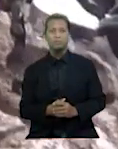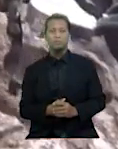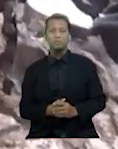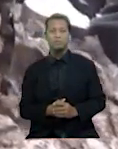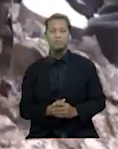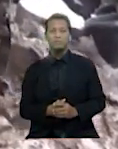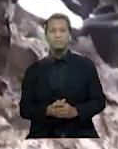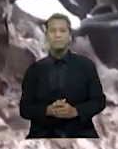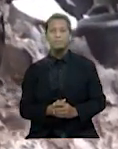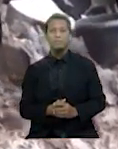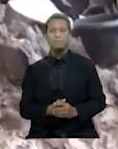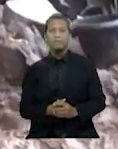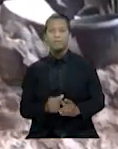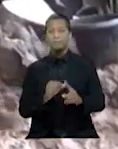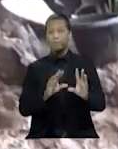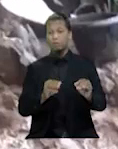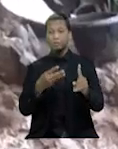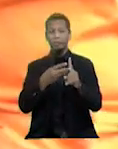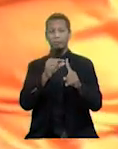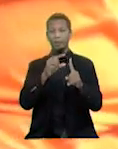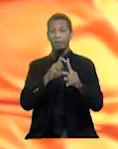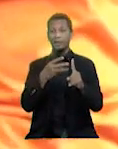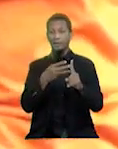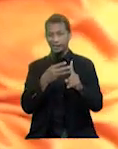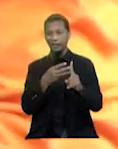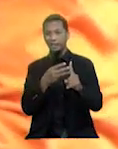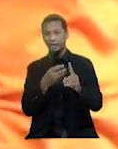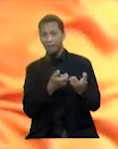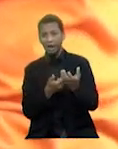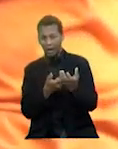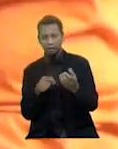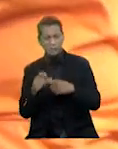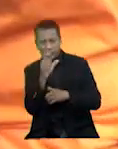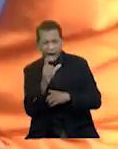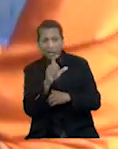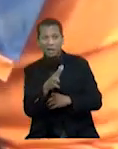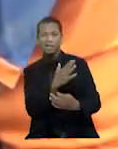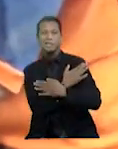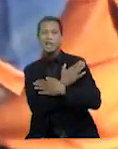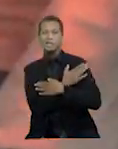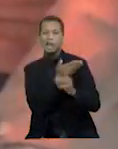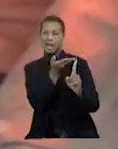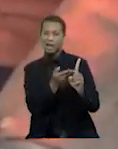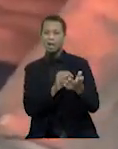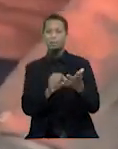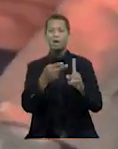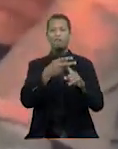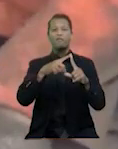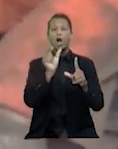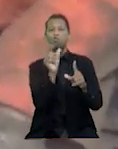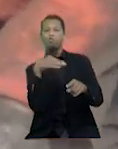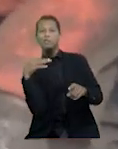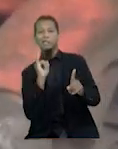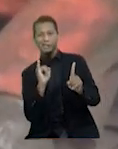Petugas BPBD dan pemadam kebakaran mengevakuasi jenazah Muhammad Fauzi di Kampung Cibunar, Kecamatan Kadudampit, Kabupaten Sukabumi, Jawa